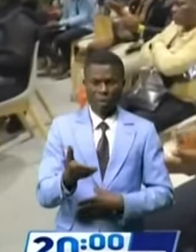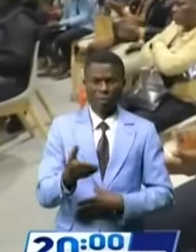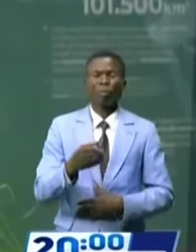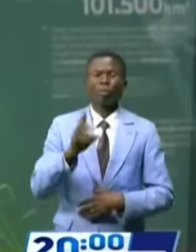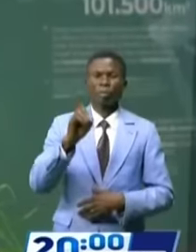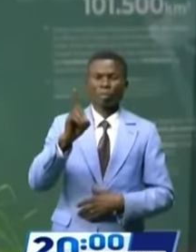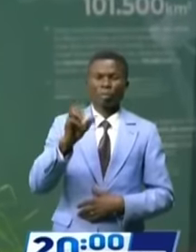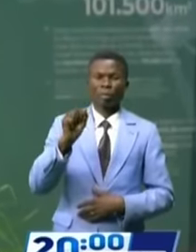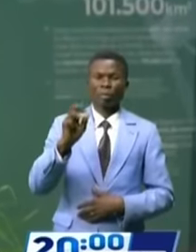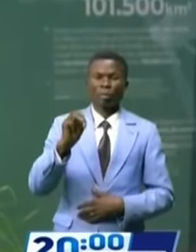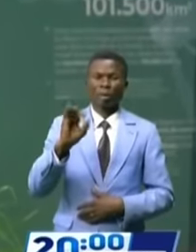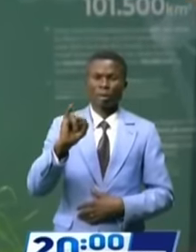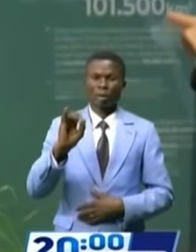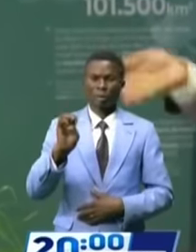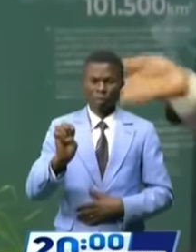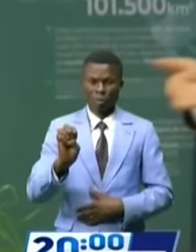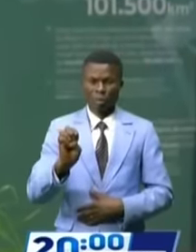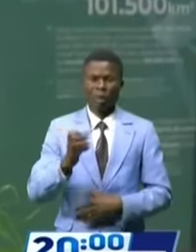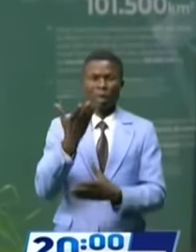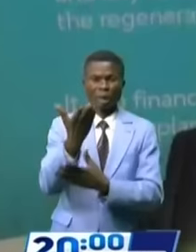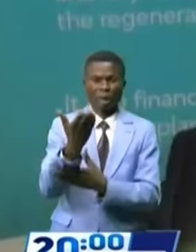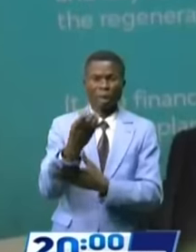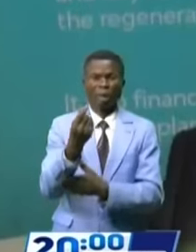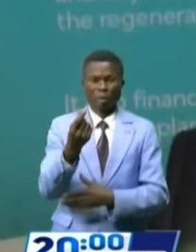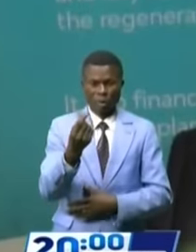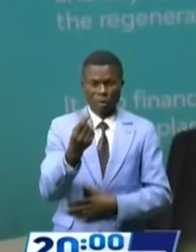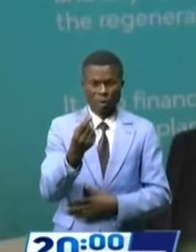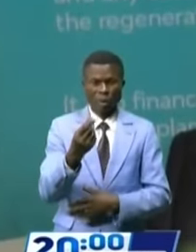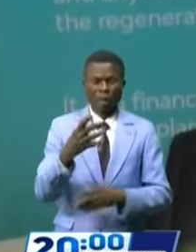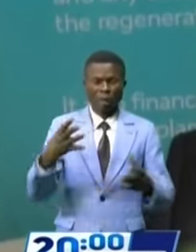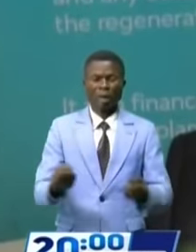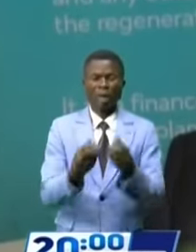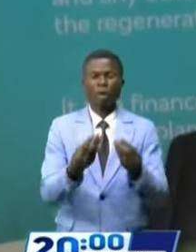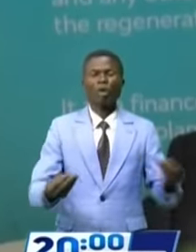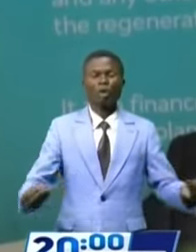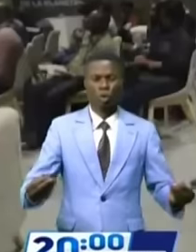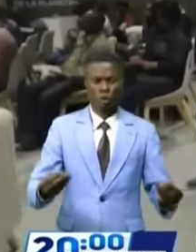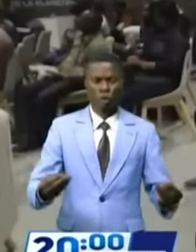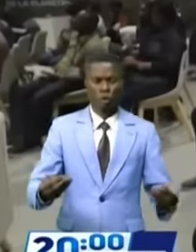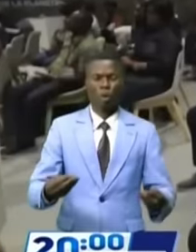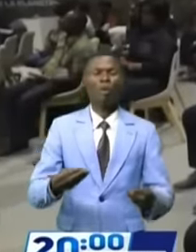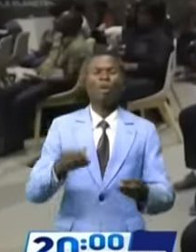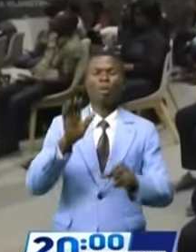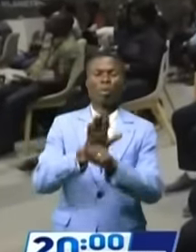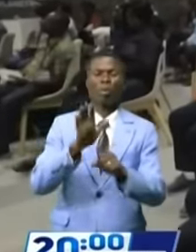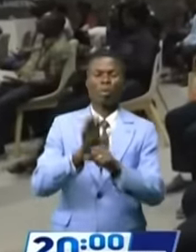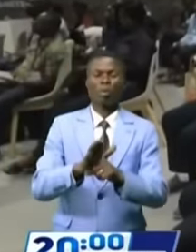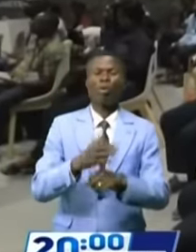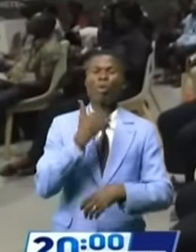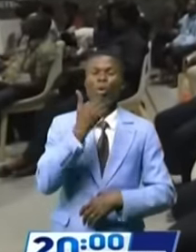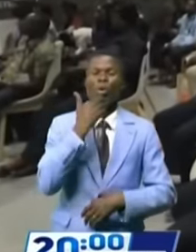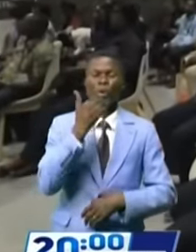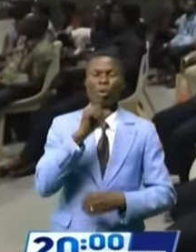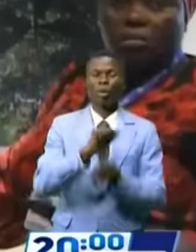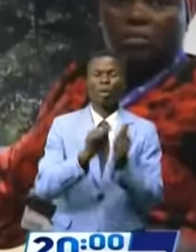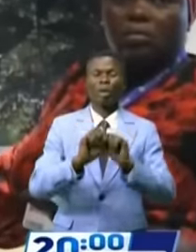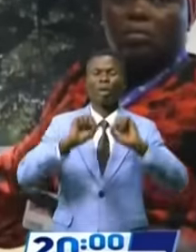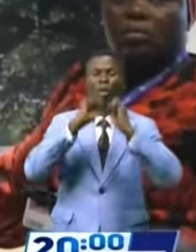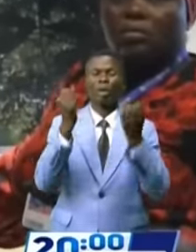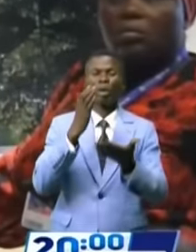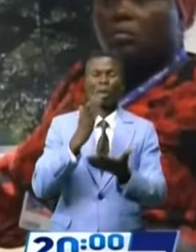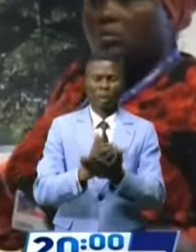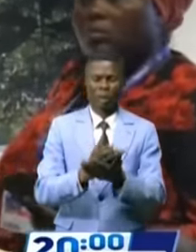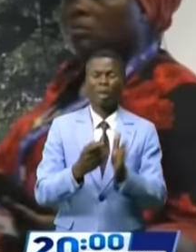Damien Twambilangana, son appel au financement a trouvé du répondant auprès de plusieurs partenaires du secteur privé qui